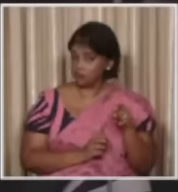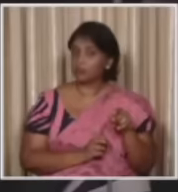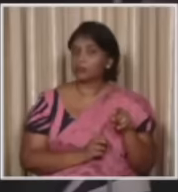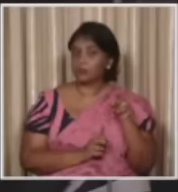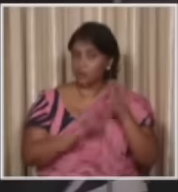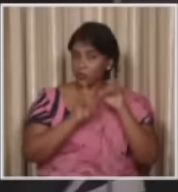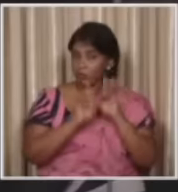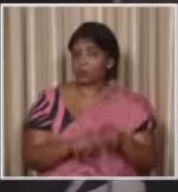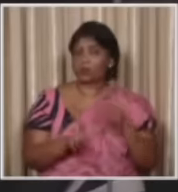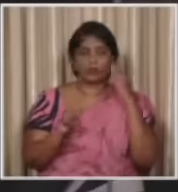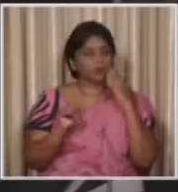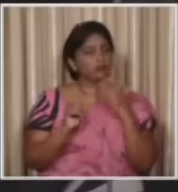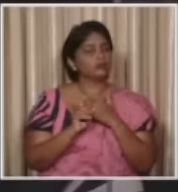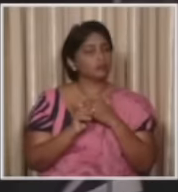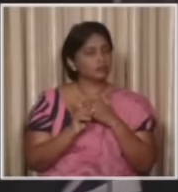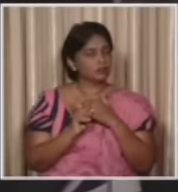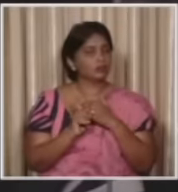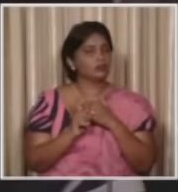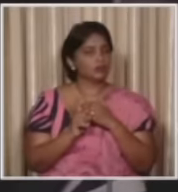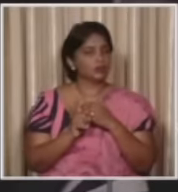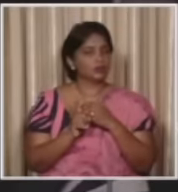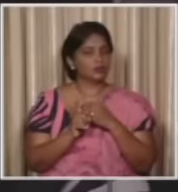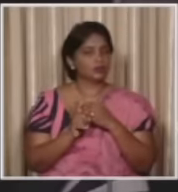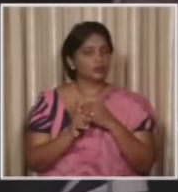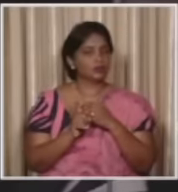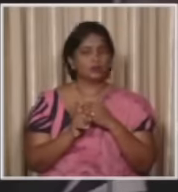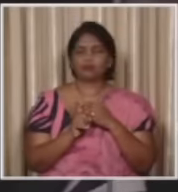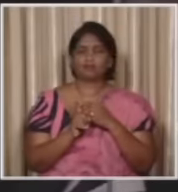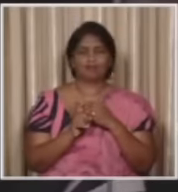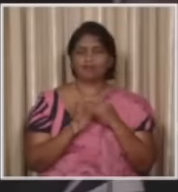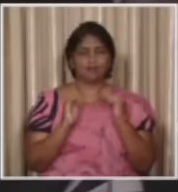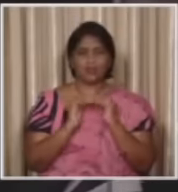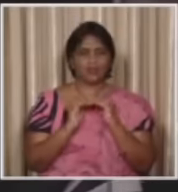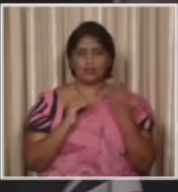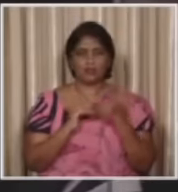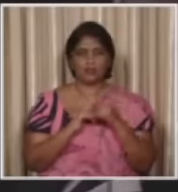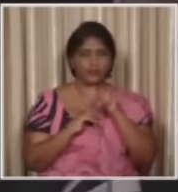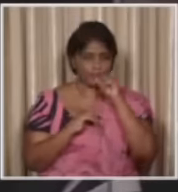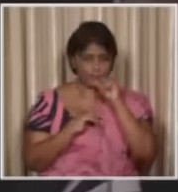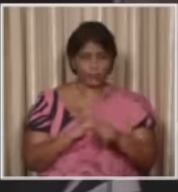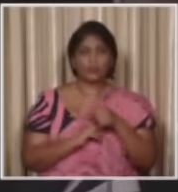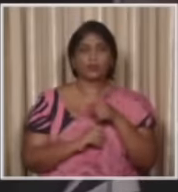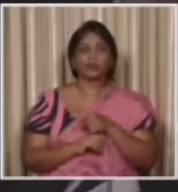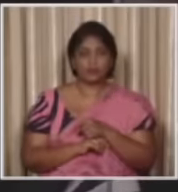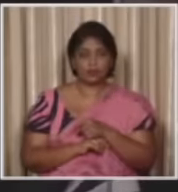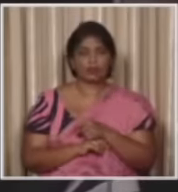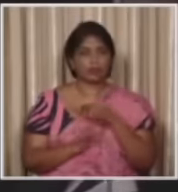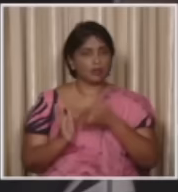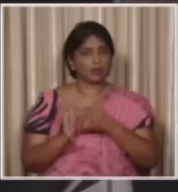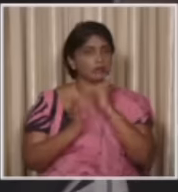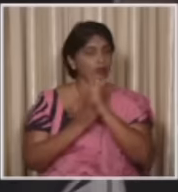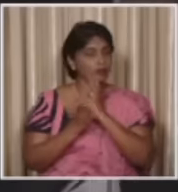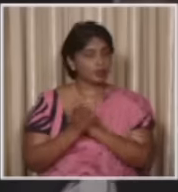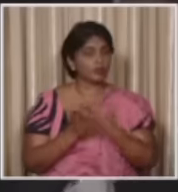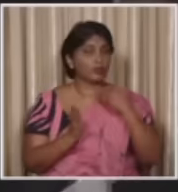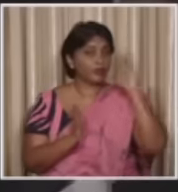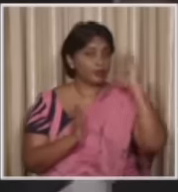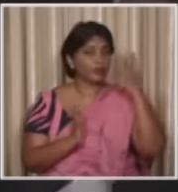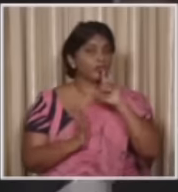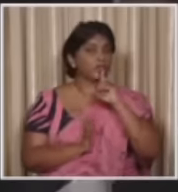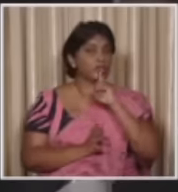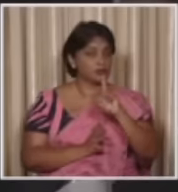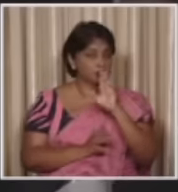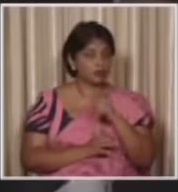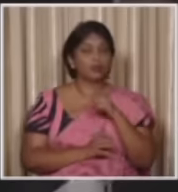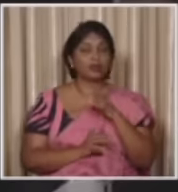මේ කාරණේ සම්බන්ධයෙන් abstain වෙන කතාවක් ඔතන නැහැ. එහෙනම් specifically මේ ව්‍යවස්ථාවේ විශේෂයෙන් සඳහන් කරන්න